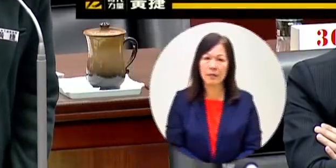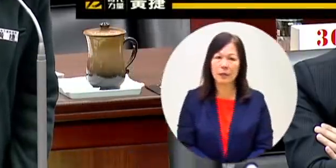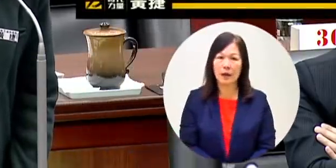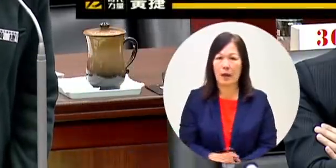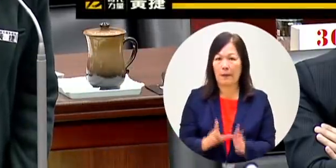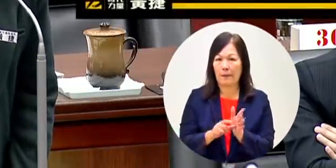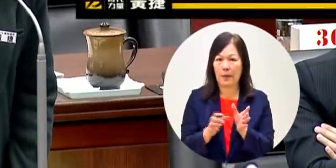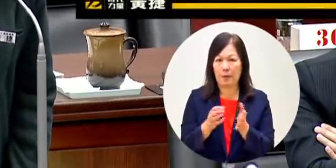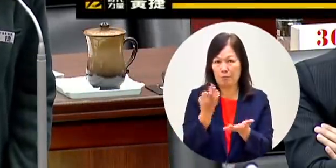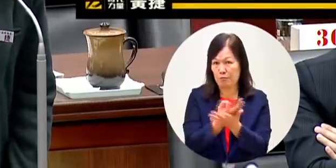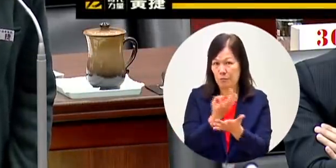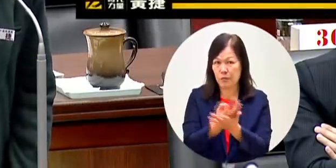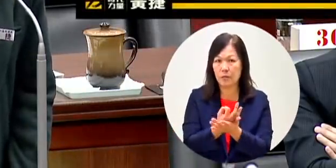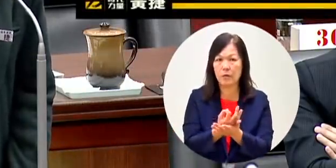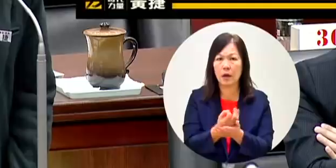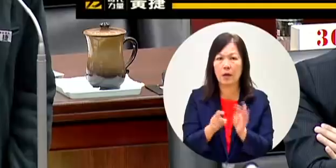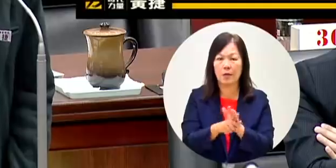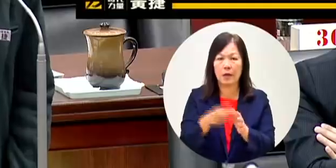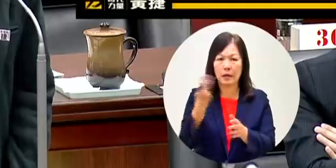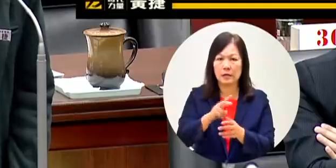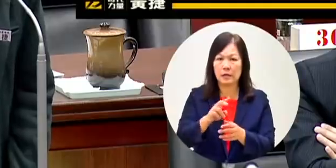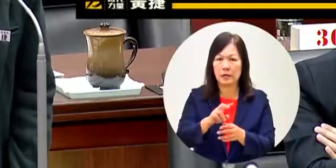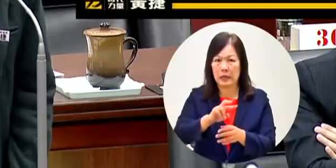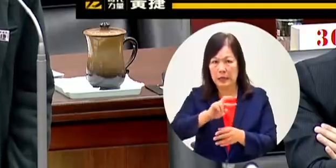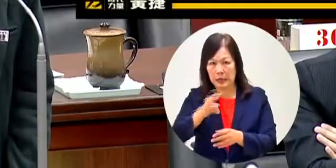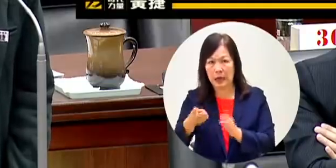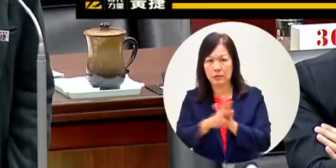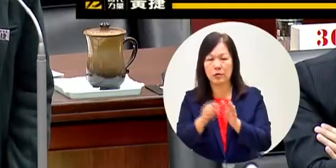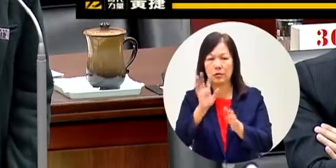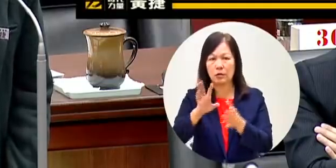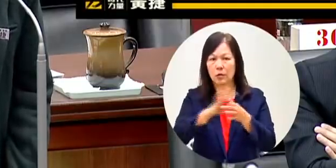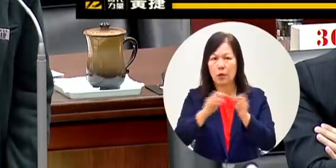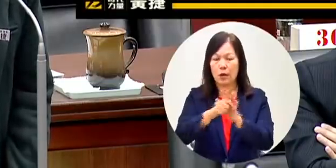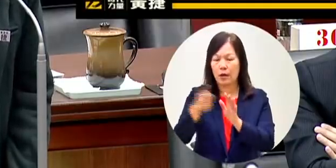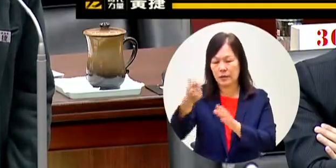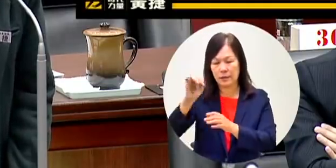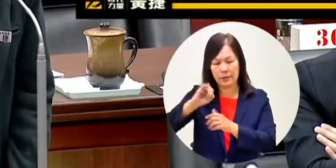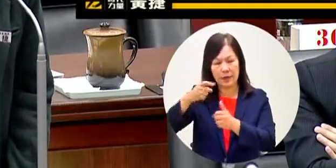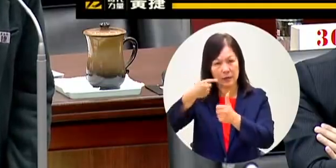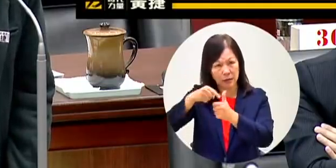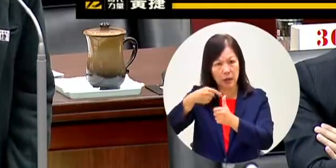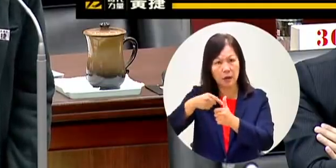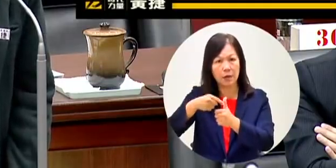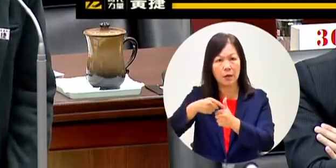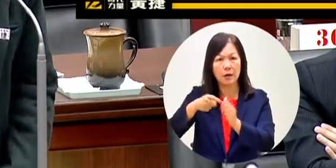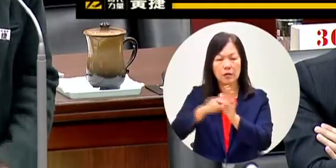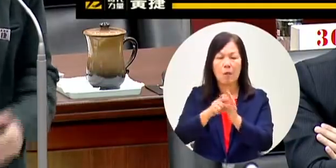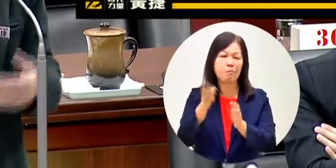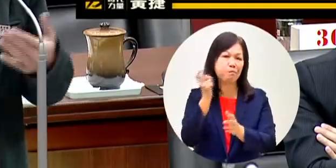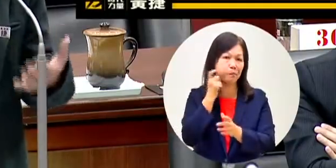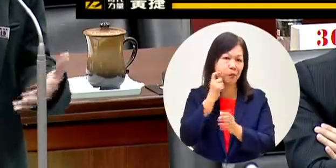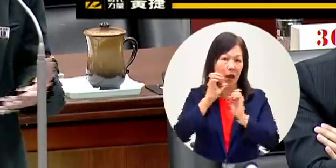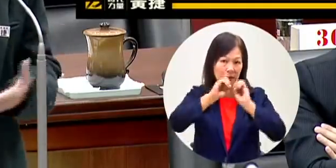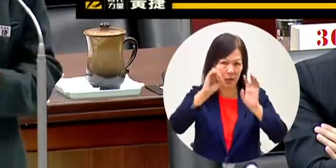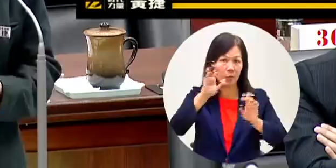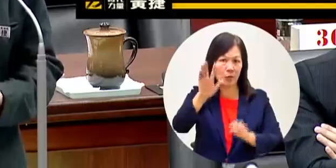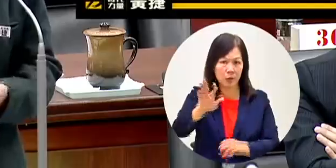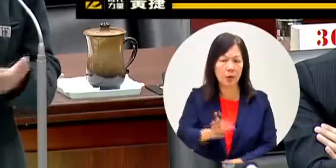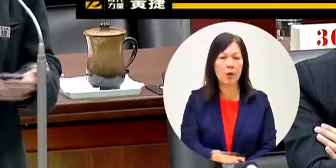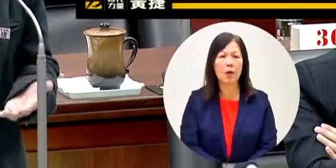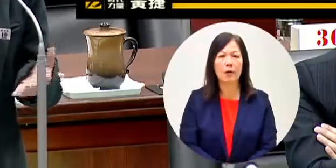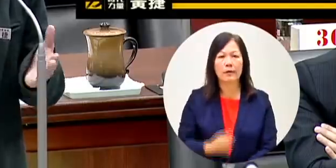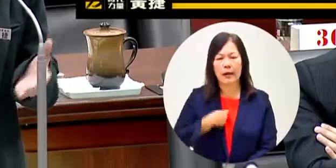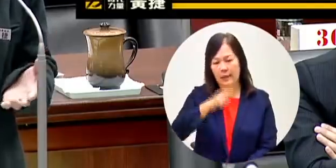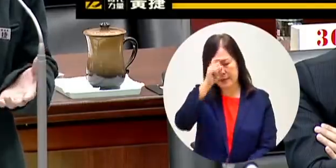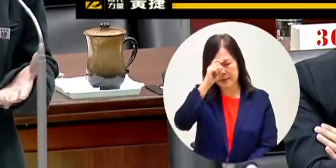到另外一个，就是性别平等教育。其实现在有很多假新闻的部分，这个部分我也希望韩市长回去可以替大家做澄